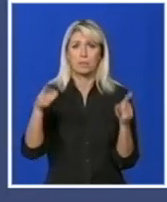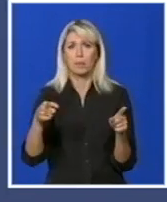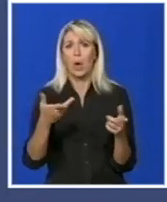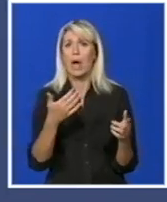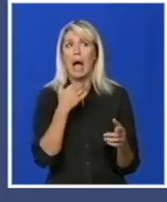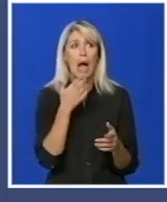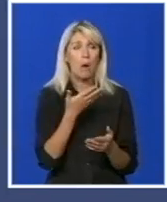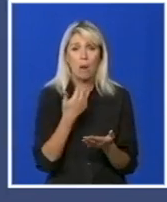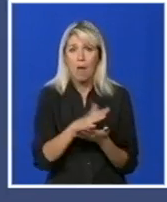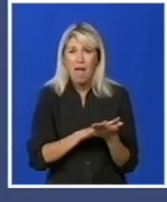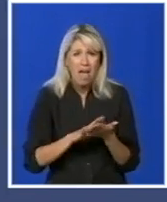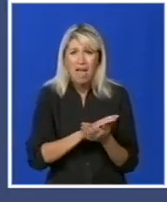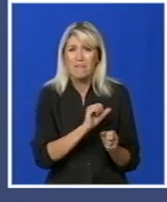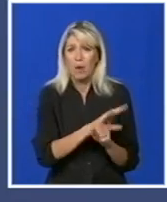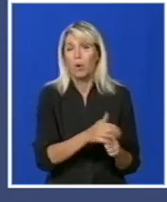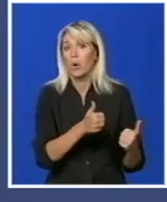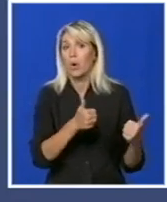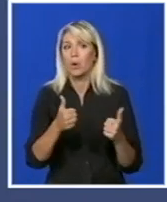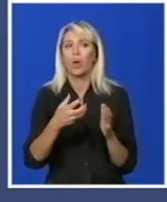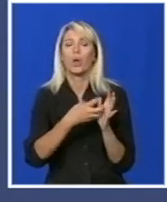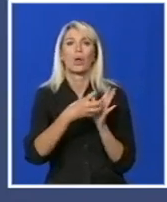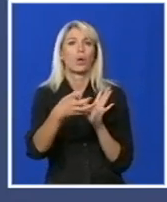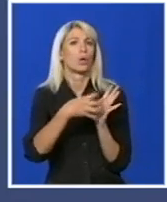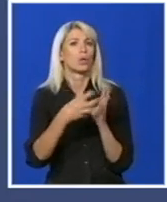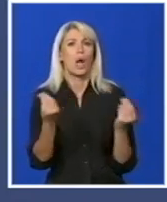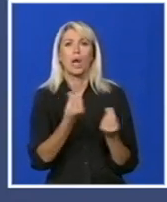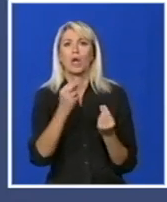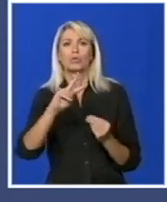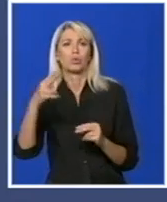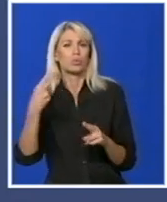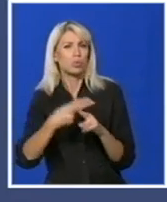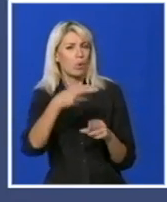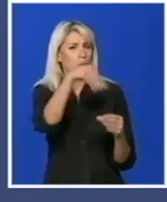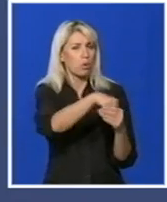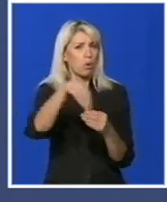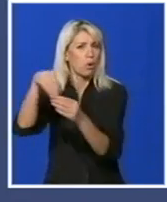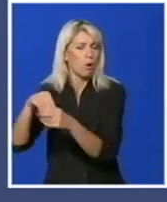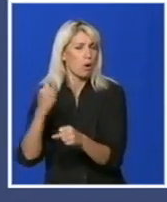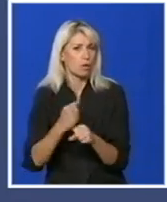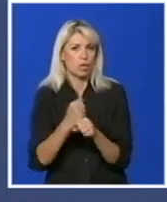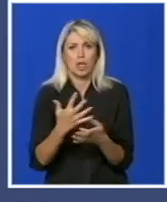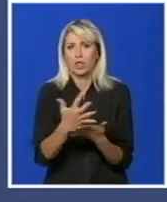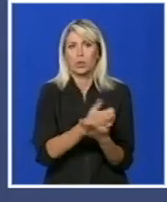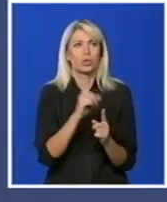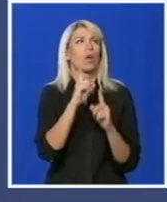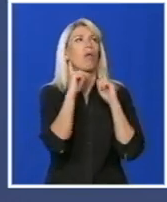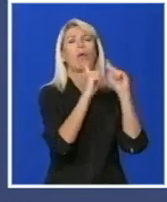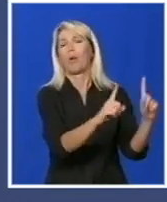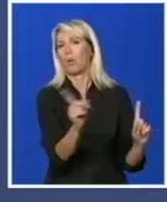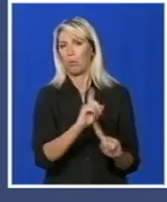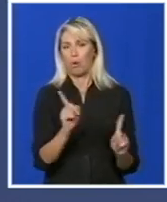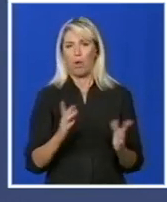dalji rad sa hroničnim nezaraznim bolestima, odnosno sa pacijentima koji su nam u ovom